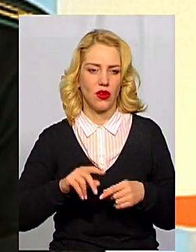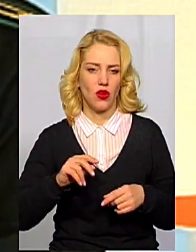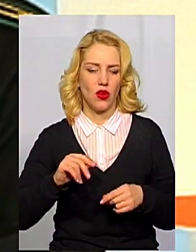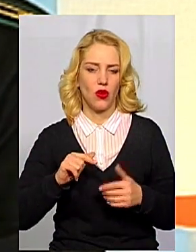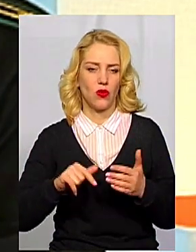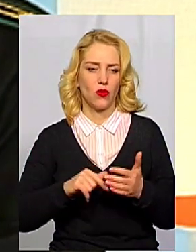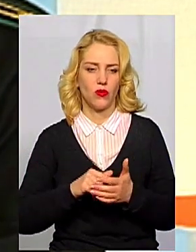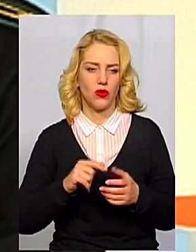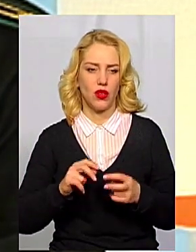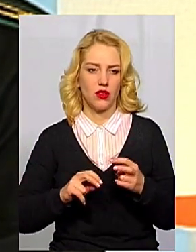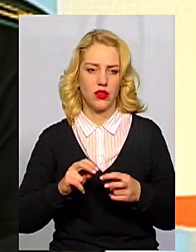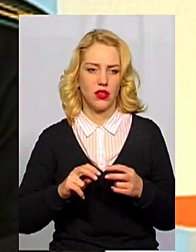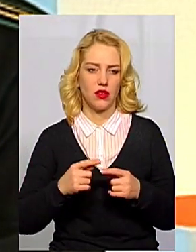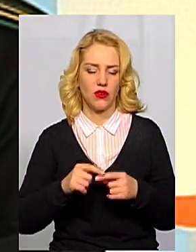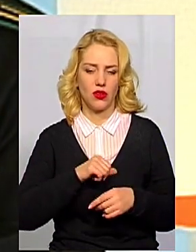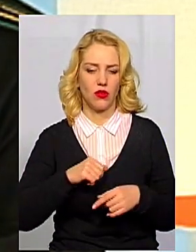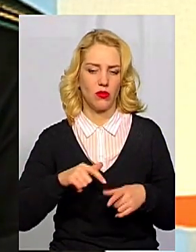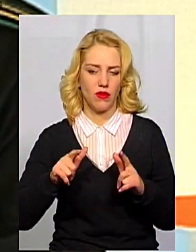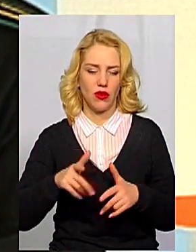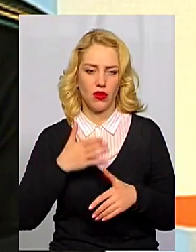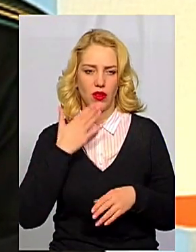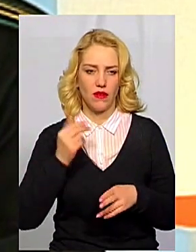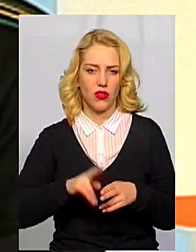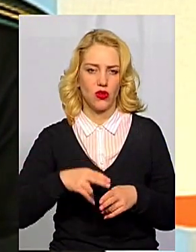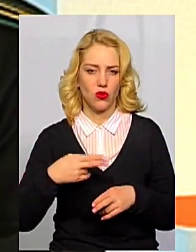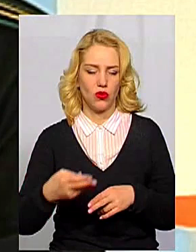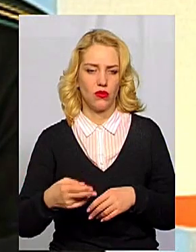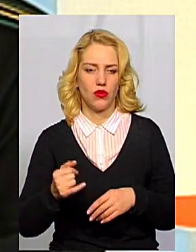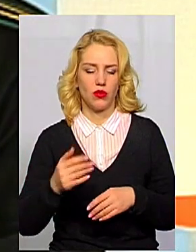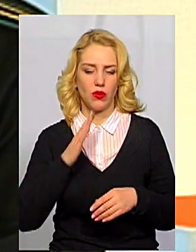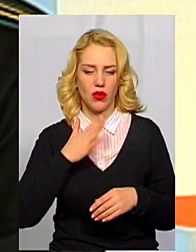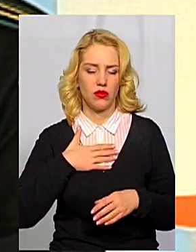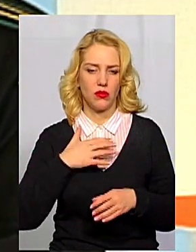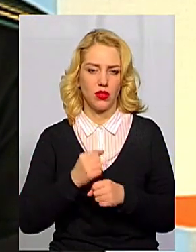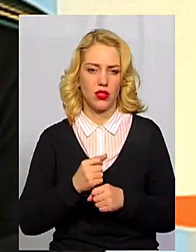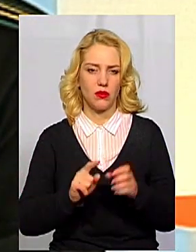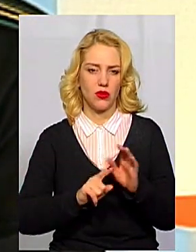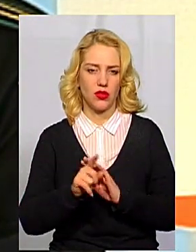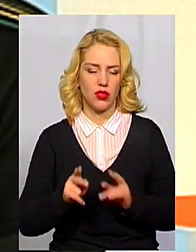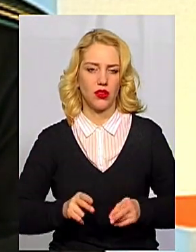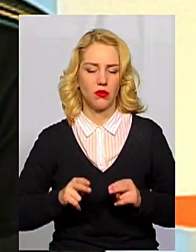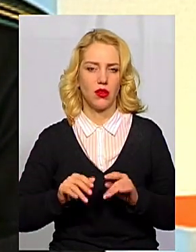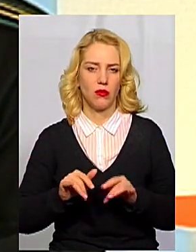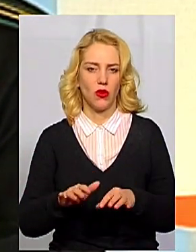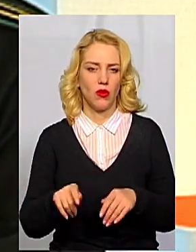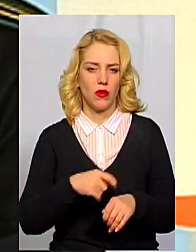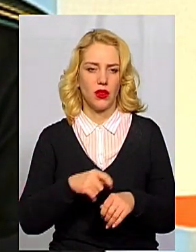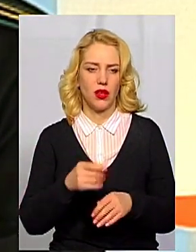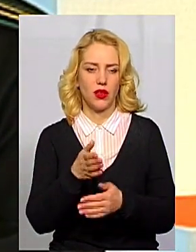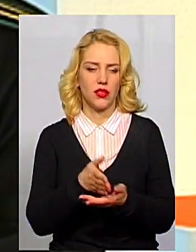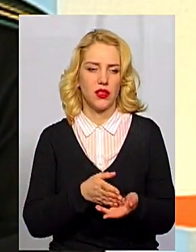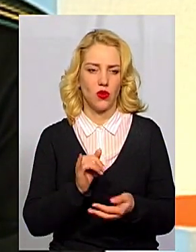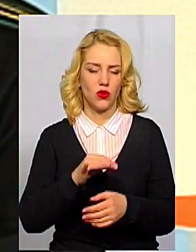вони сплатити, вони добровільно їх не відшкодовують за нашими претензіями. Порушуються матеріали, порушуються кримінальне провадження, матеріали знаходяться